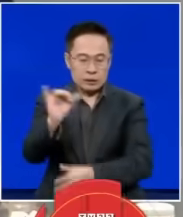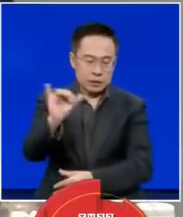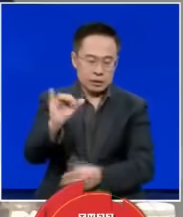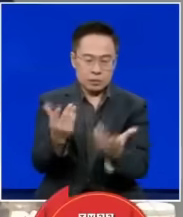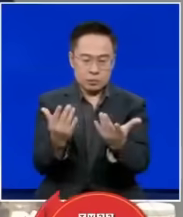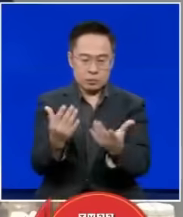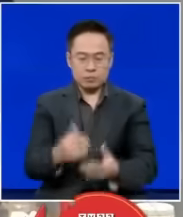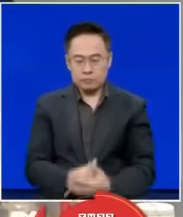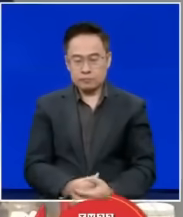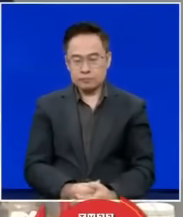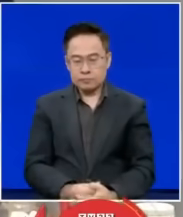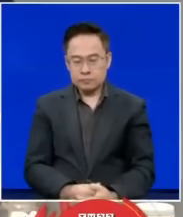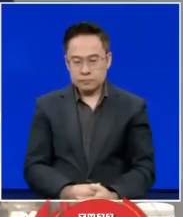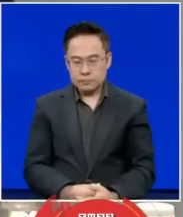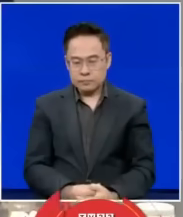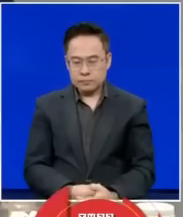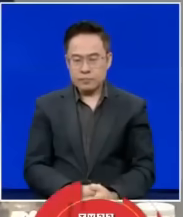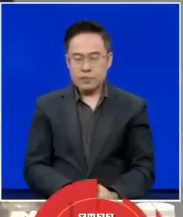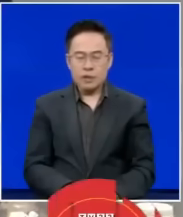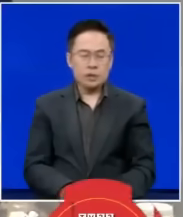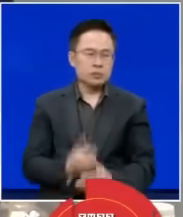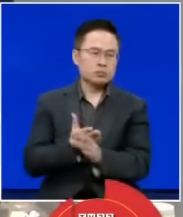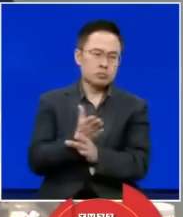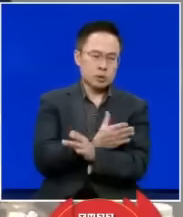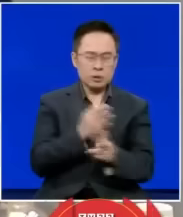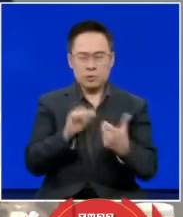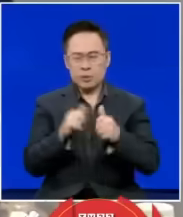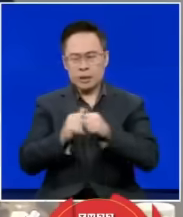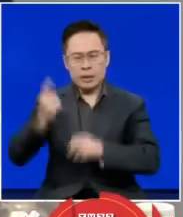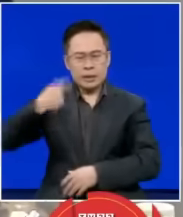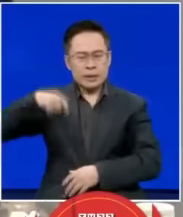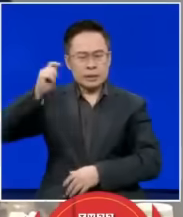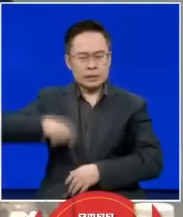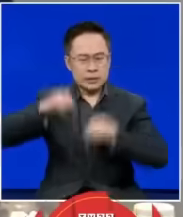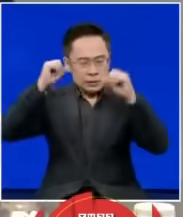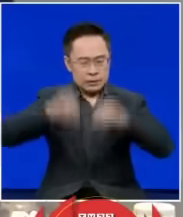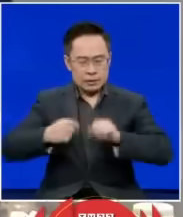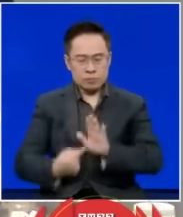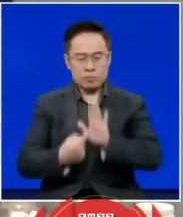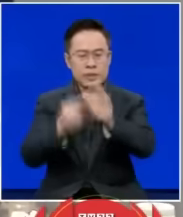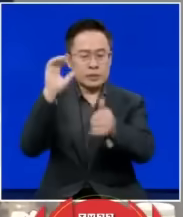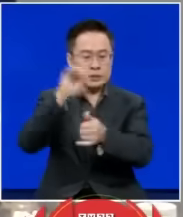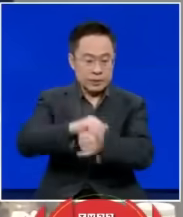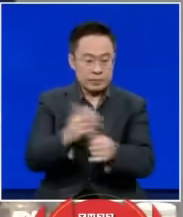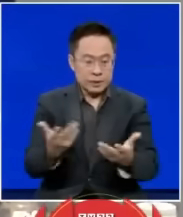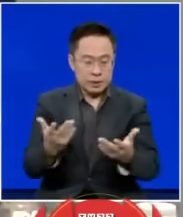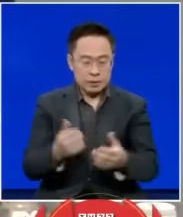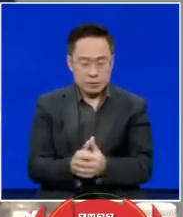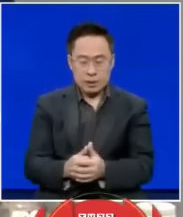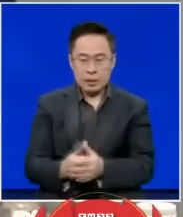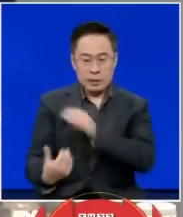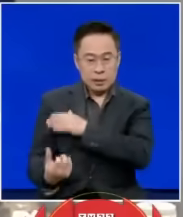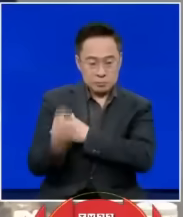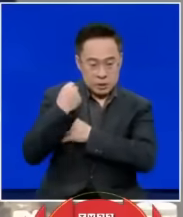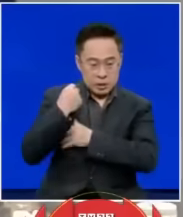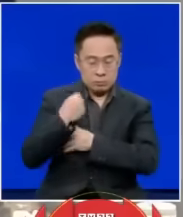ค ่ะคือก่อนหน้านี้ก็เป็นประเด็นกันมาก่อนที่ศาลท่านจะมีคำวินิจฉัยออกมาเรื่องหมายจับตอนนั้นนะบอกว่าเอ๊ะ